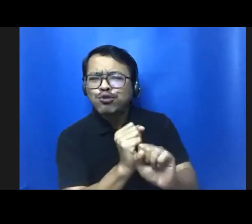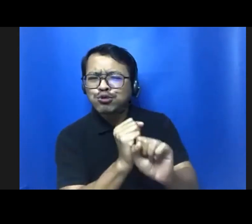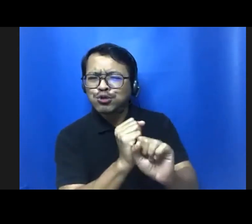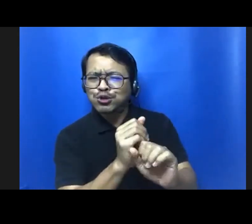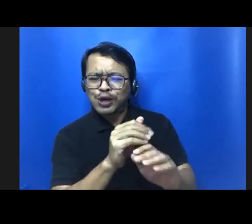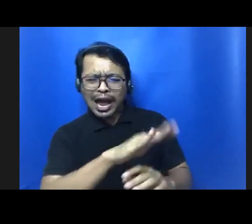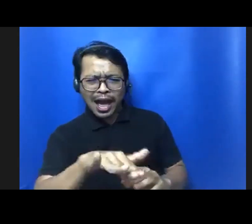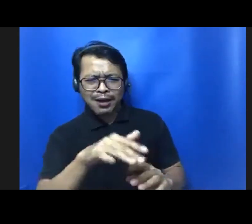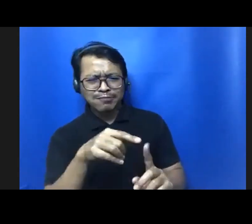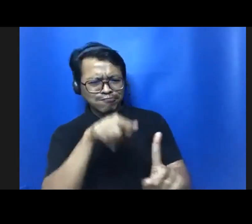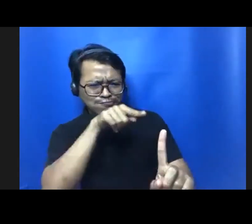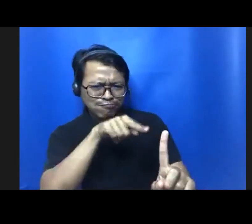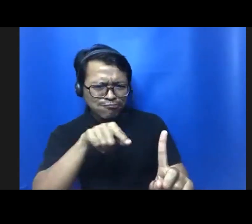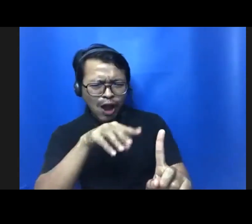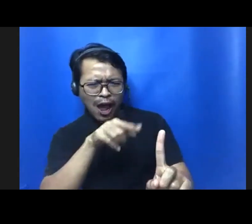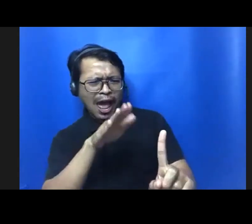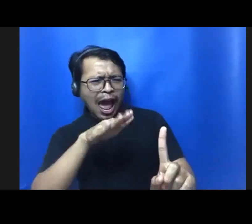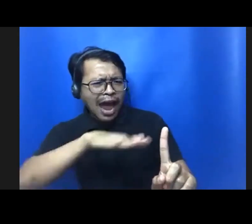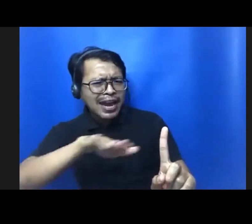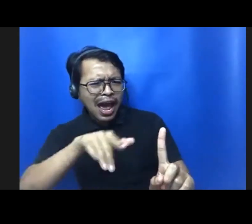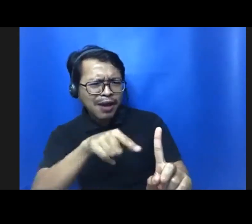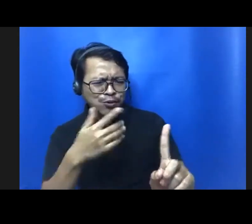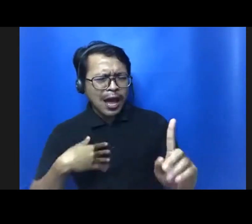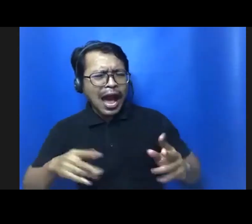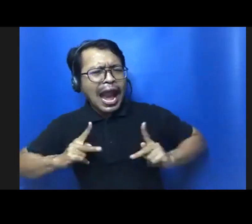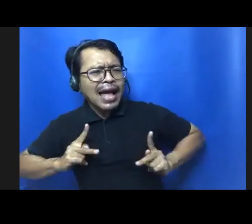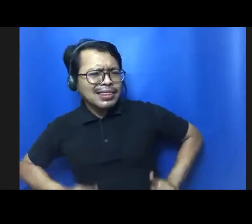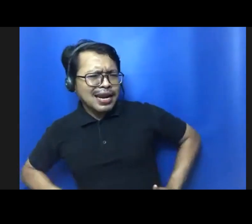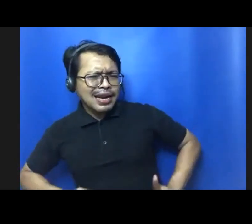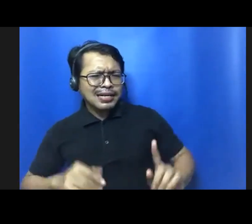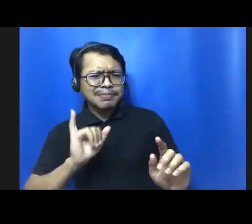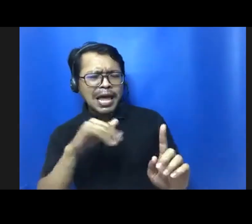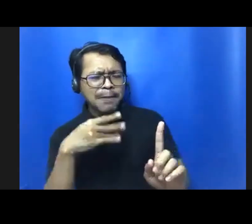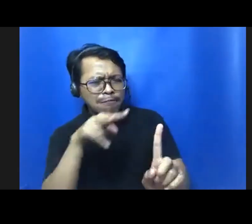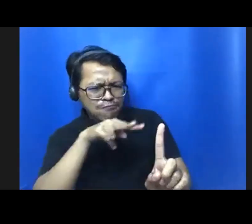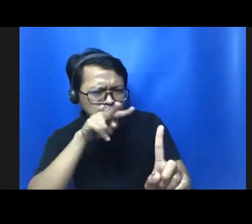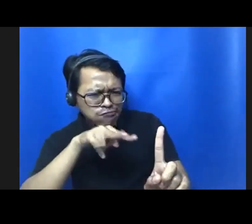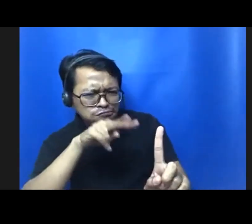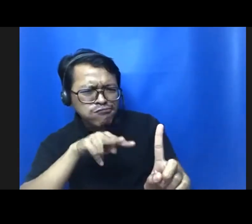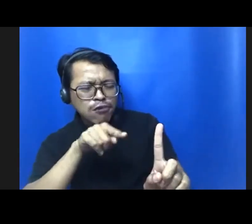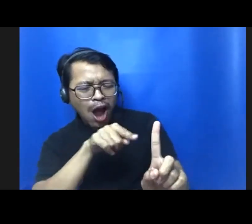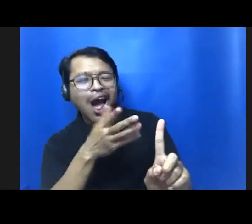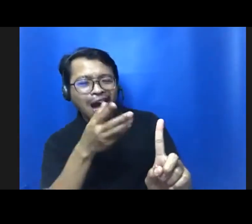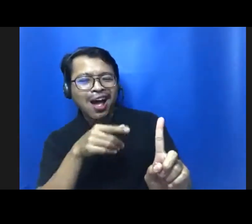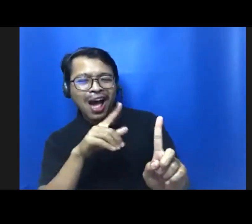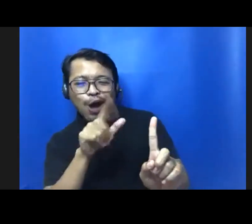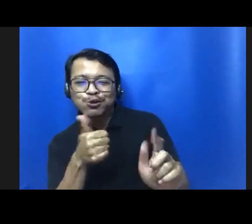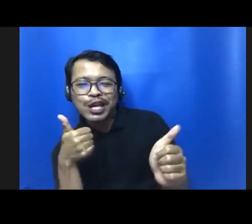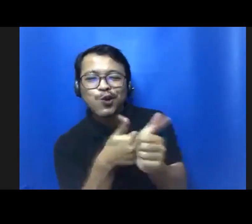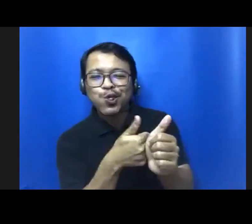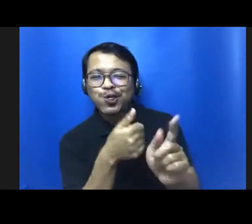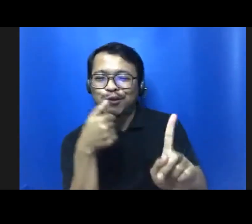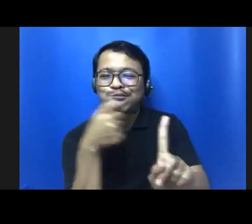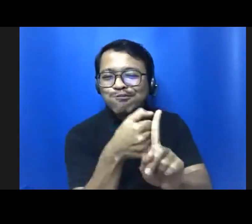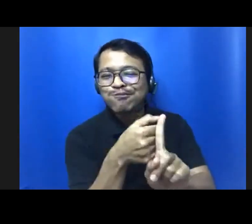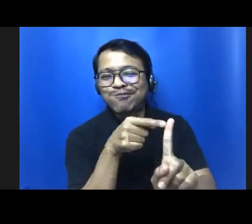Karakteristik anak seperti apa itu yang dilayani. Bahkan kurikulum bisa dilakukan secara personal ya Bu